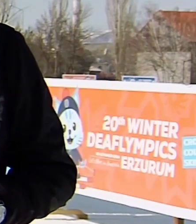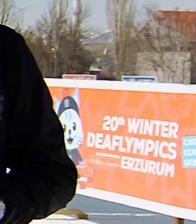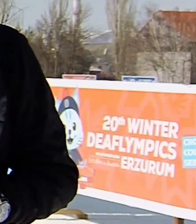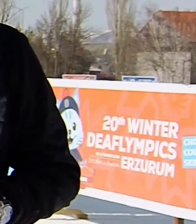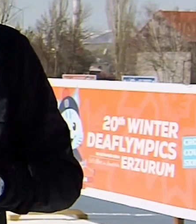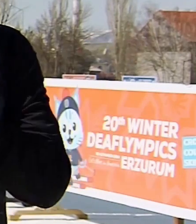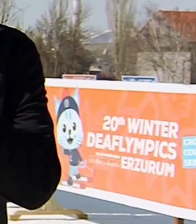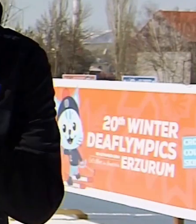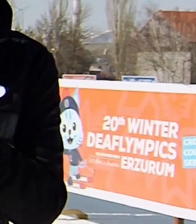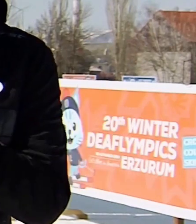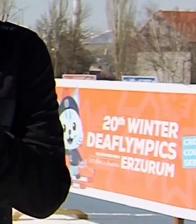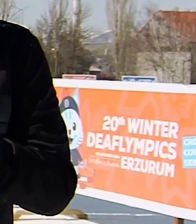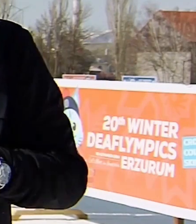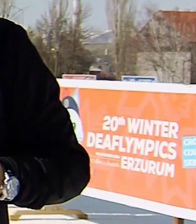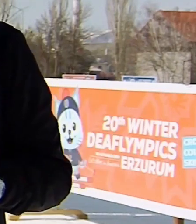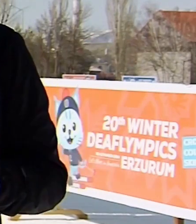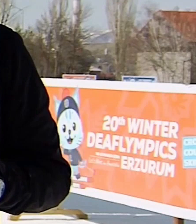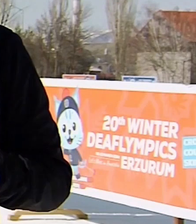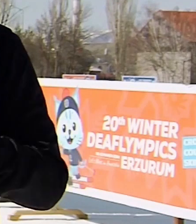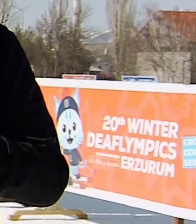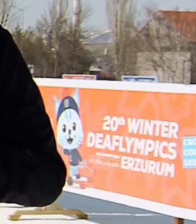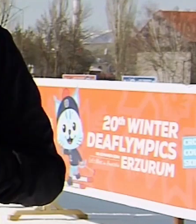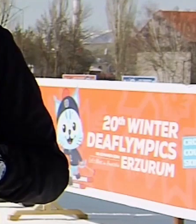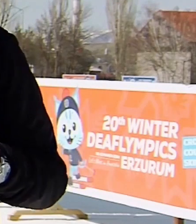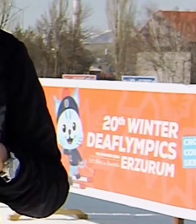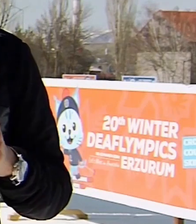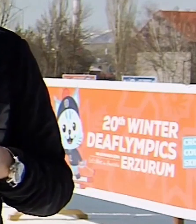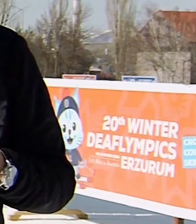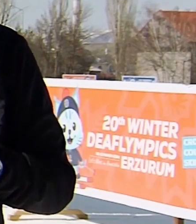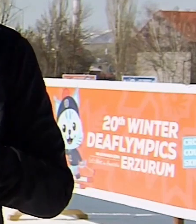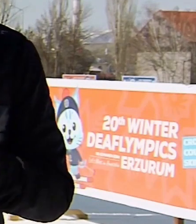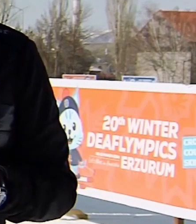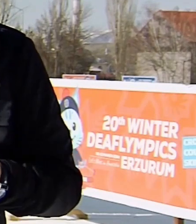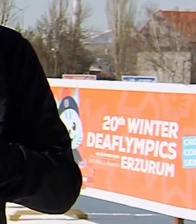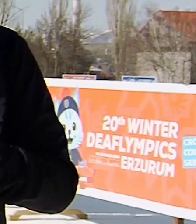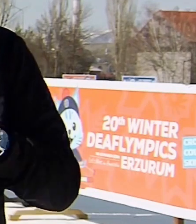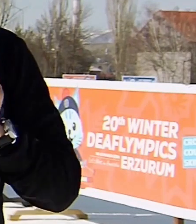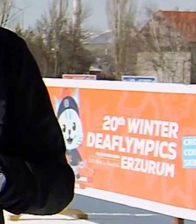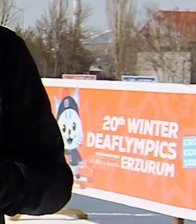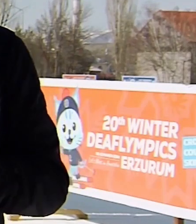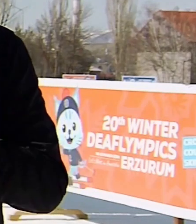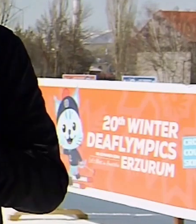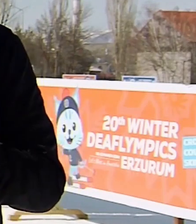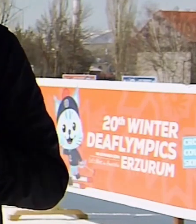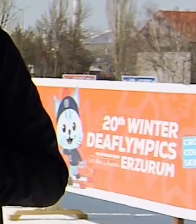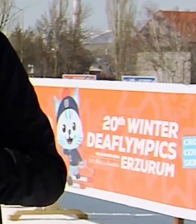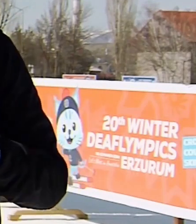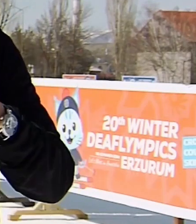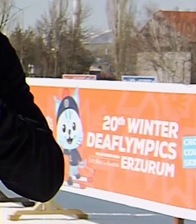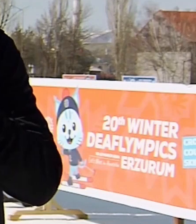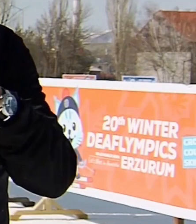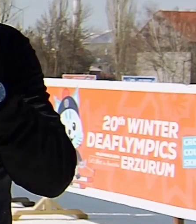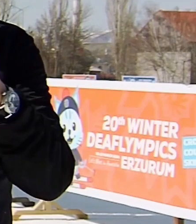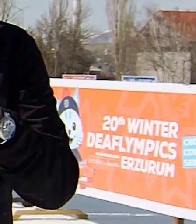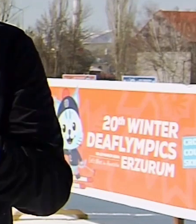як знаєте, як подяка нашим воїнам. І дуже велика мотивація в них була, дійсно, і є вона